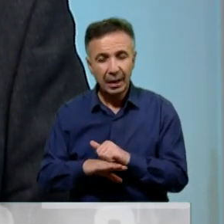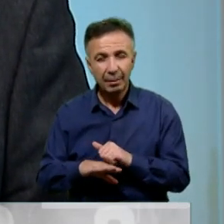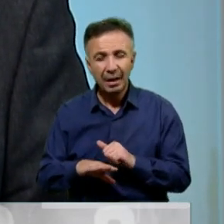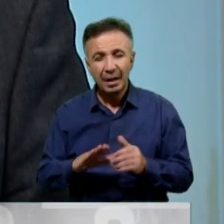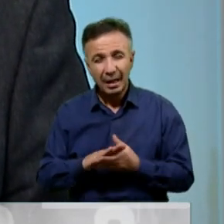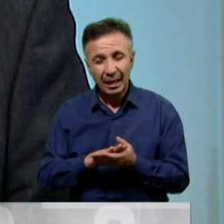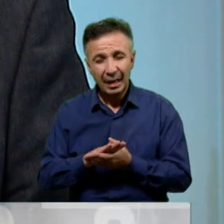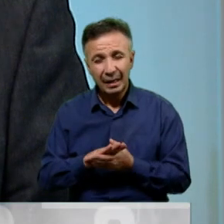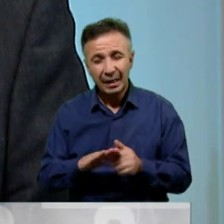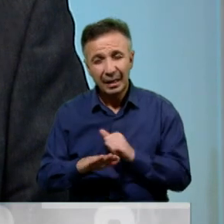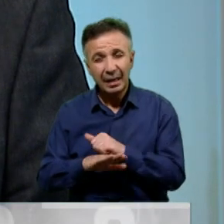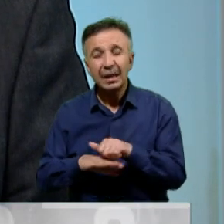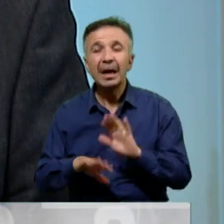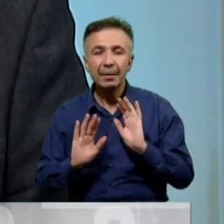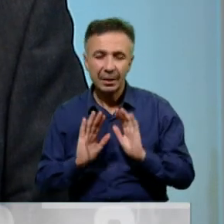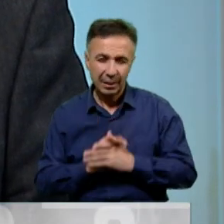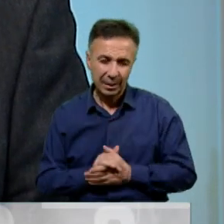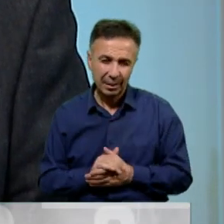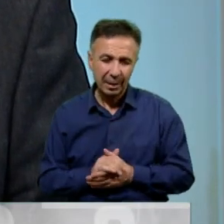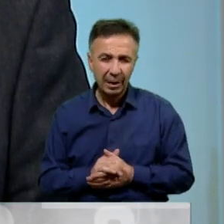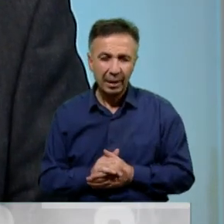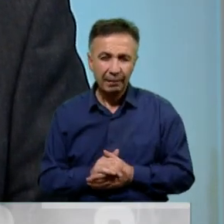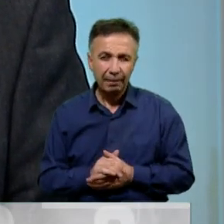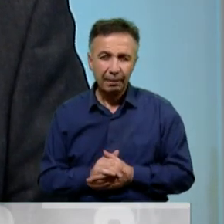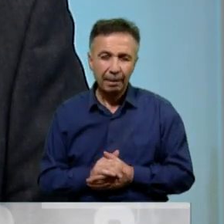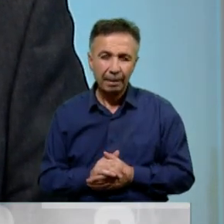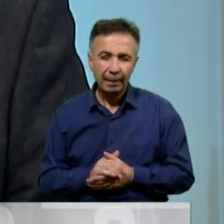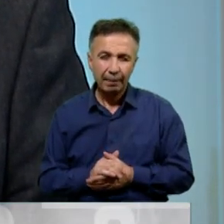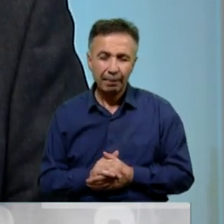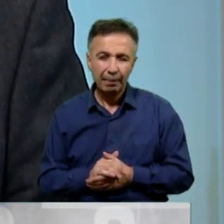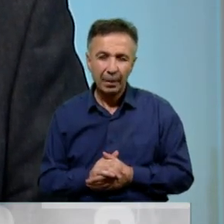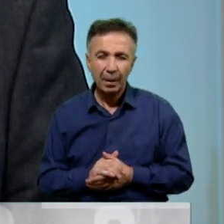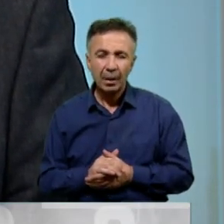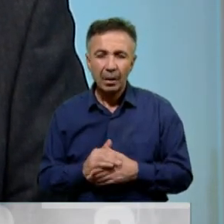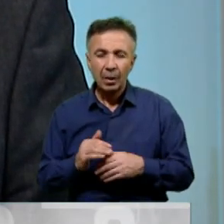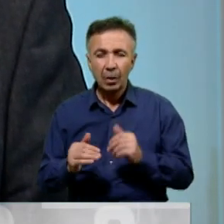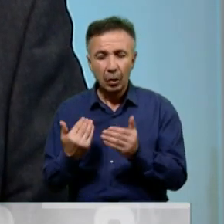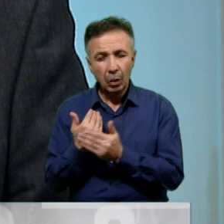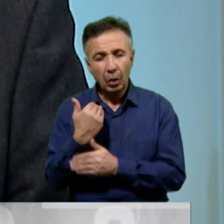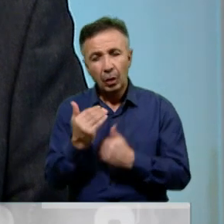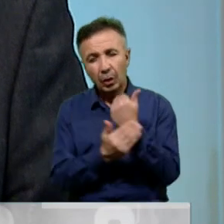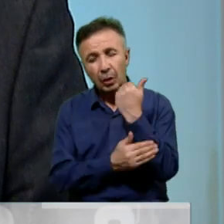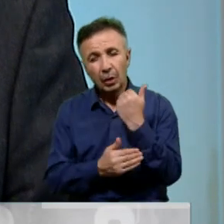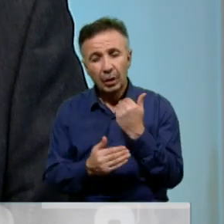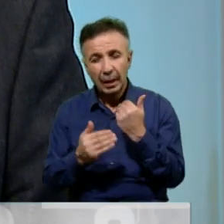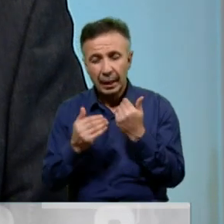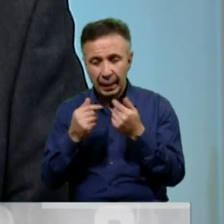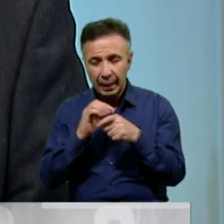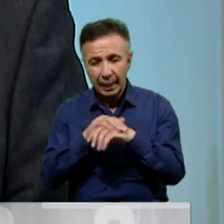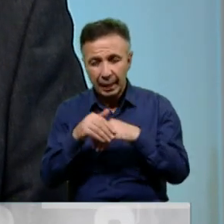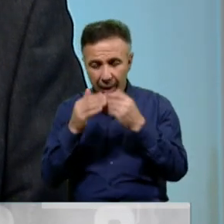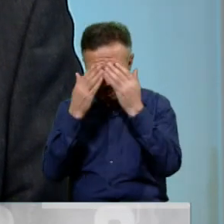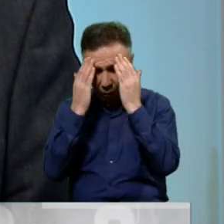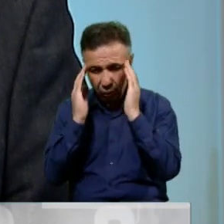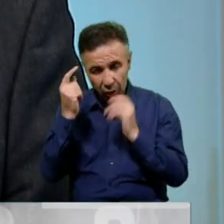ayakla ilgili. Belki ayaklarını yıkamadan kol, el, yüz, baş, diğer